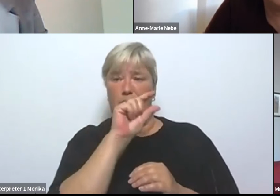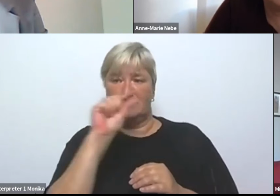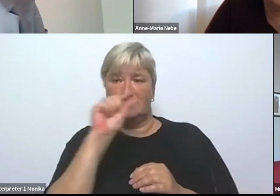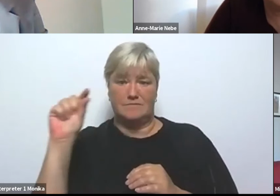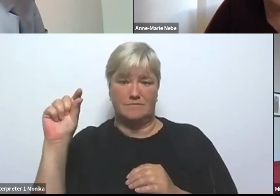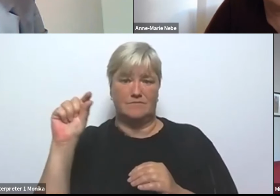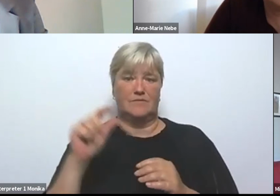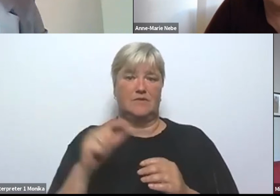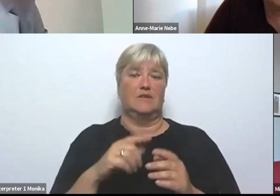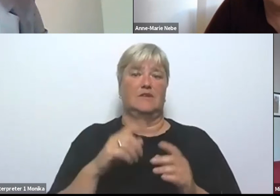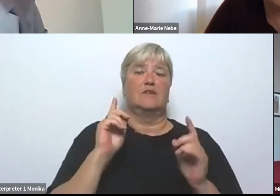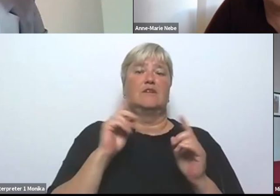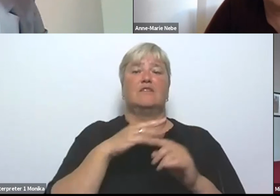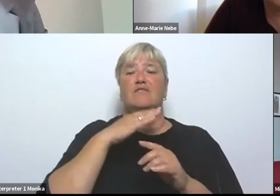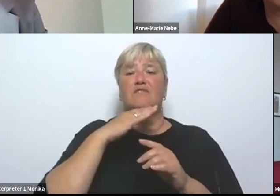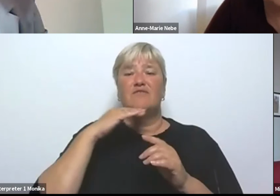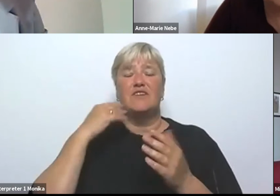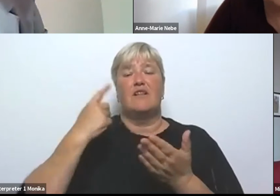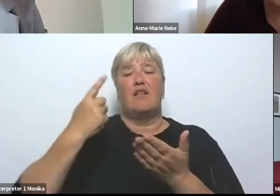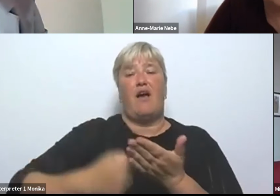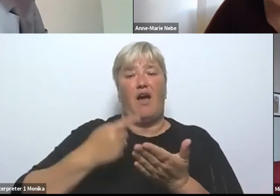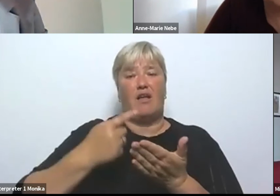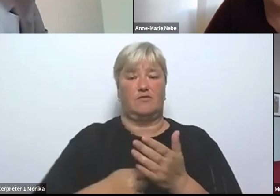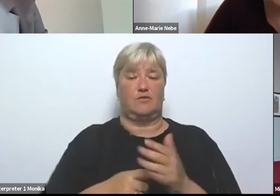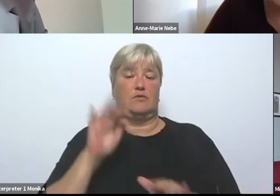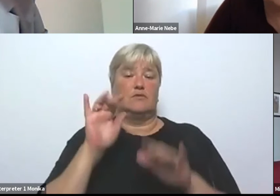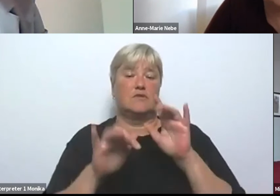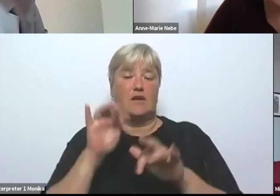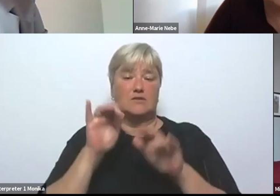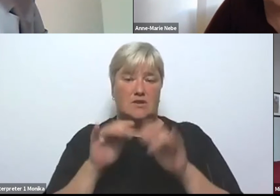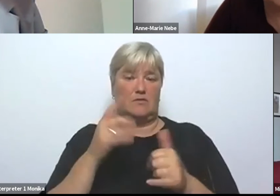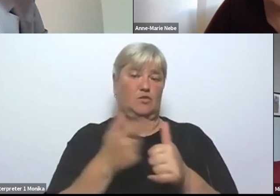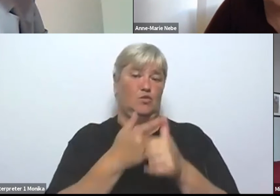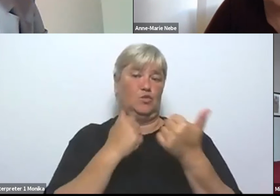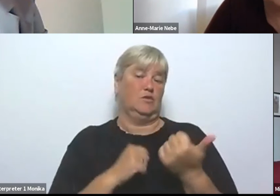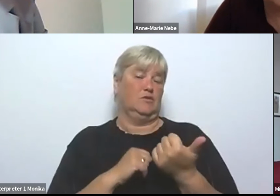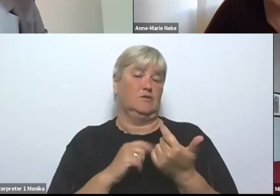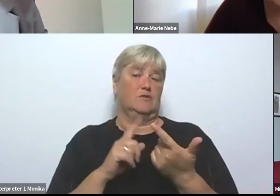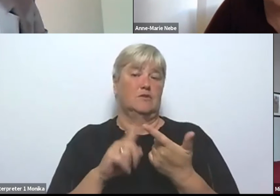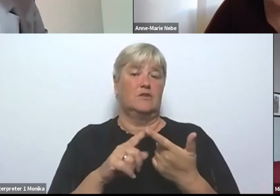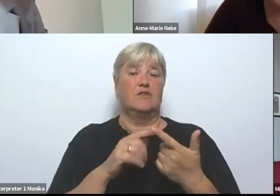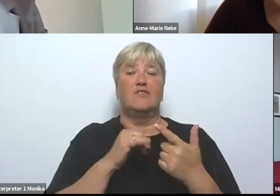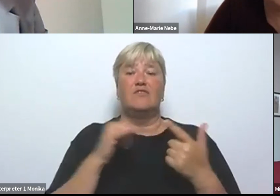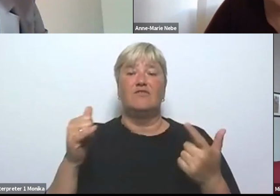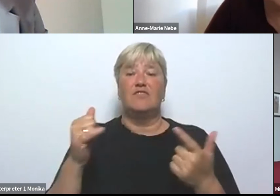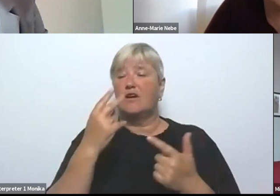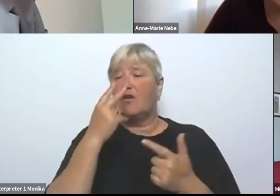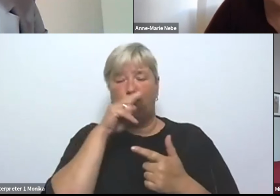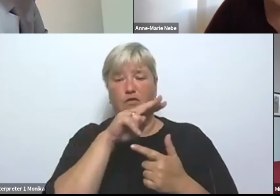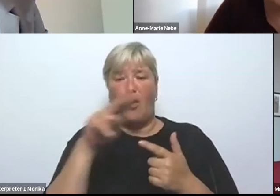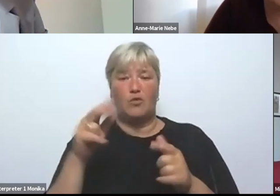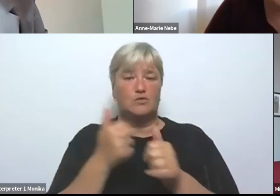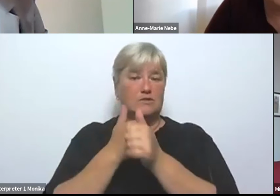das vereint ja ganz, ganz viele Anforderungen. Das kann die Tastaturbedienbarkeit sein, das kann sowas sein wie eine Fokusverfolgung, das kann sowas